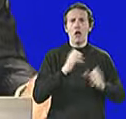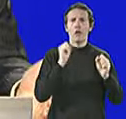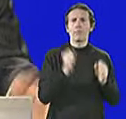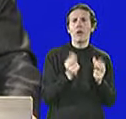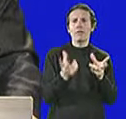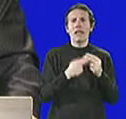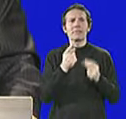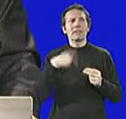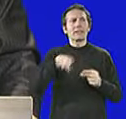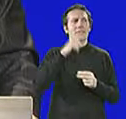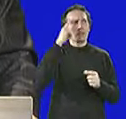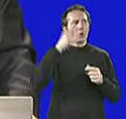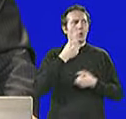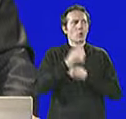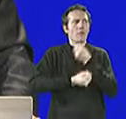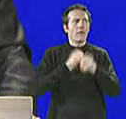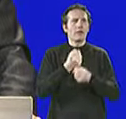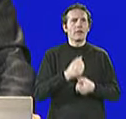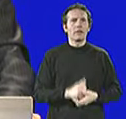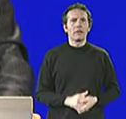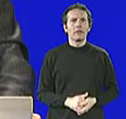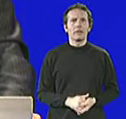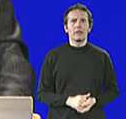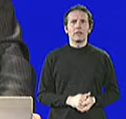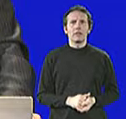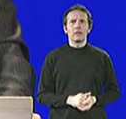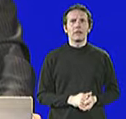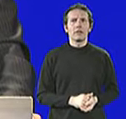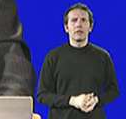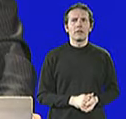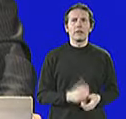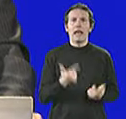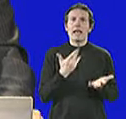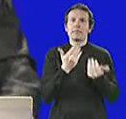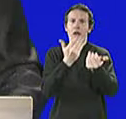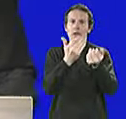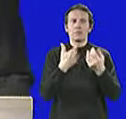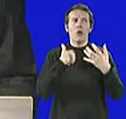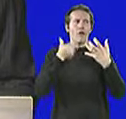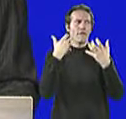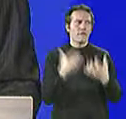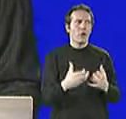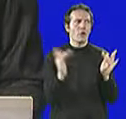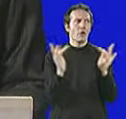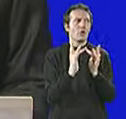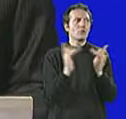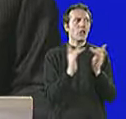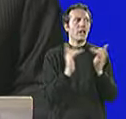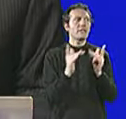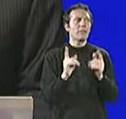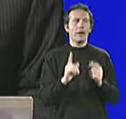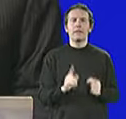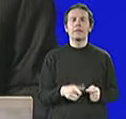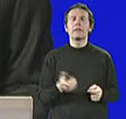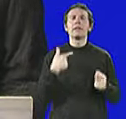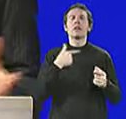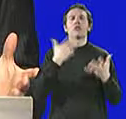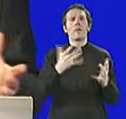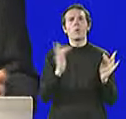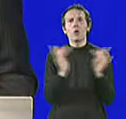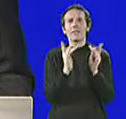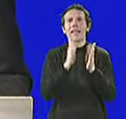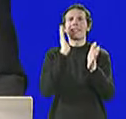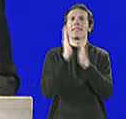ses souffrances et ses espérances. J'ai voulu un contact direct,